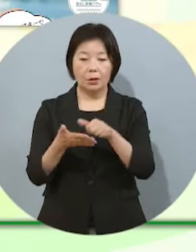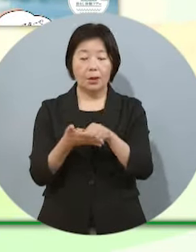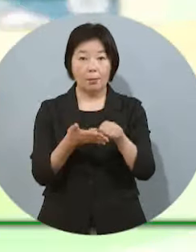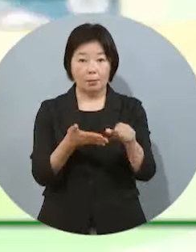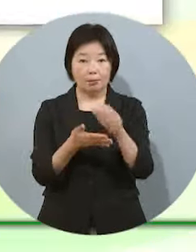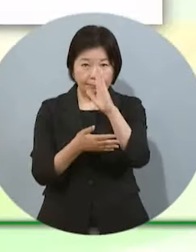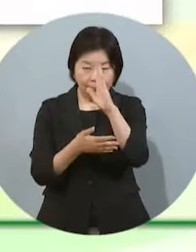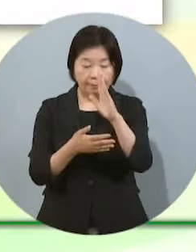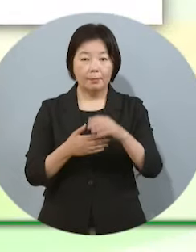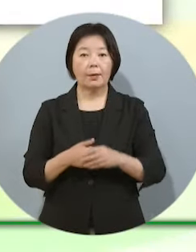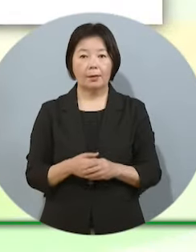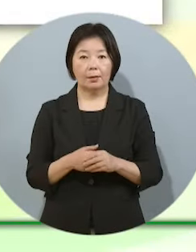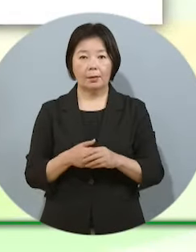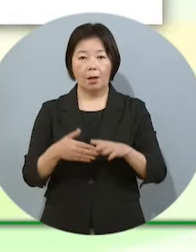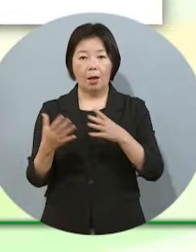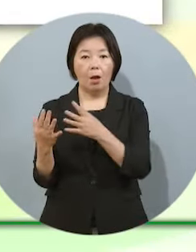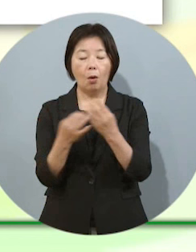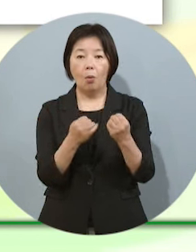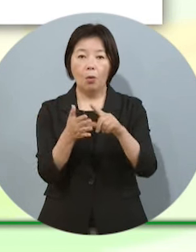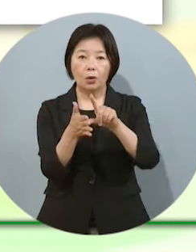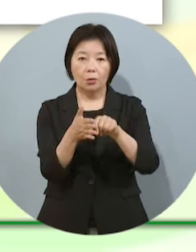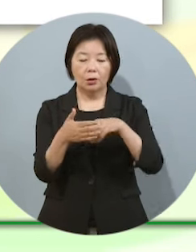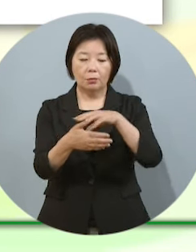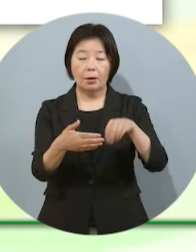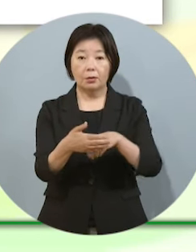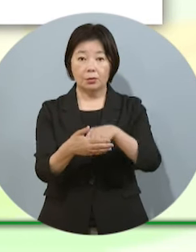し込み多数の場合は抽選になります。